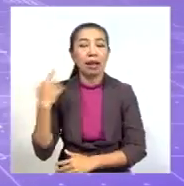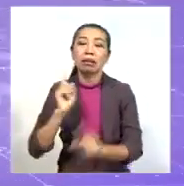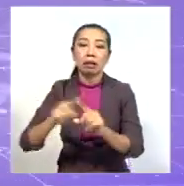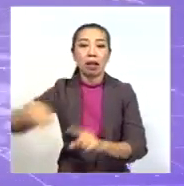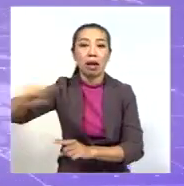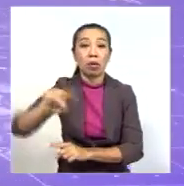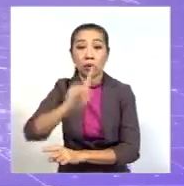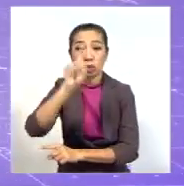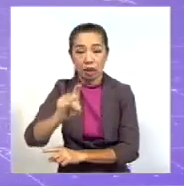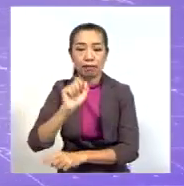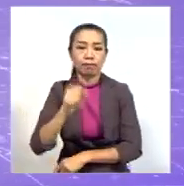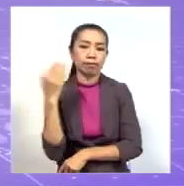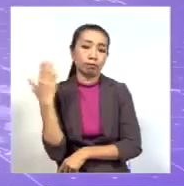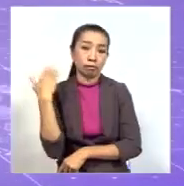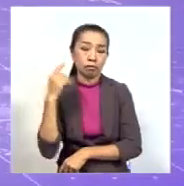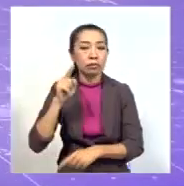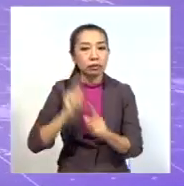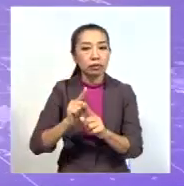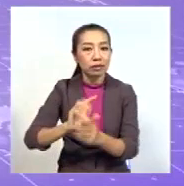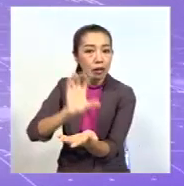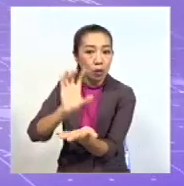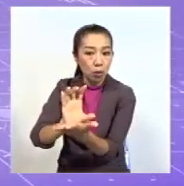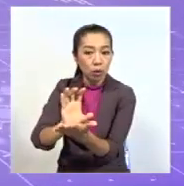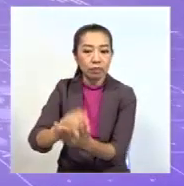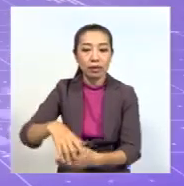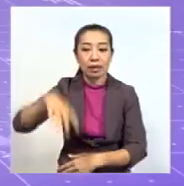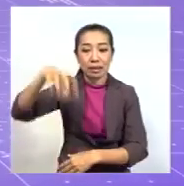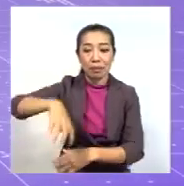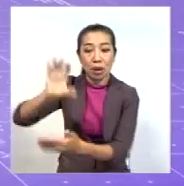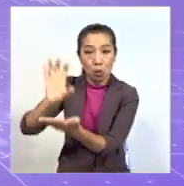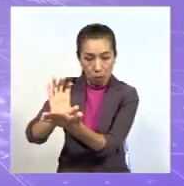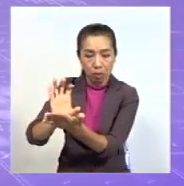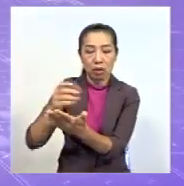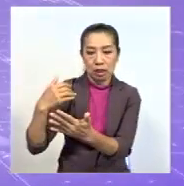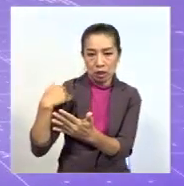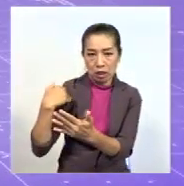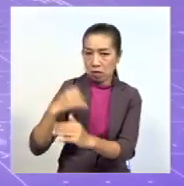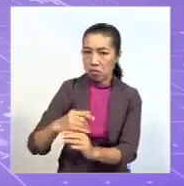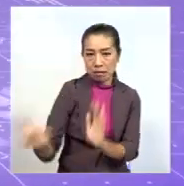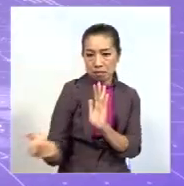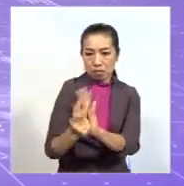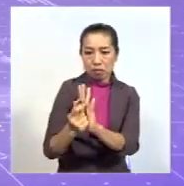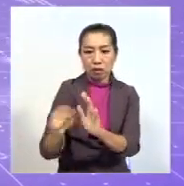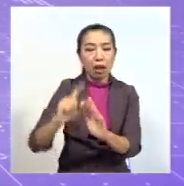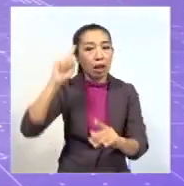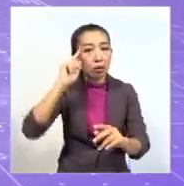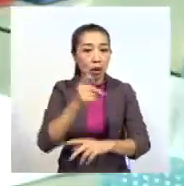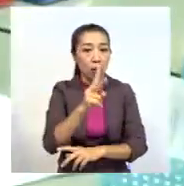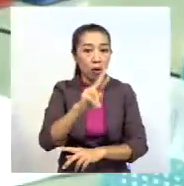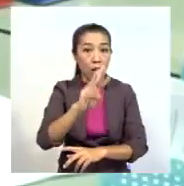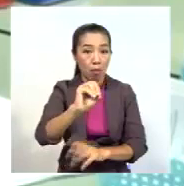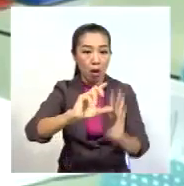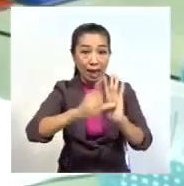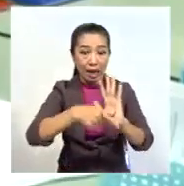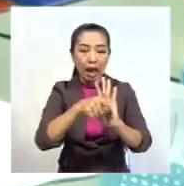ช่ค่ะแน่นอนนะคะเดิมทีแล้วเนี่ยตามปฏิทินงบประมาณของสำนักงบประมาณเนี่ยเขามีการกำหนดนะคะว่าสำนักเลขาธิการคณะรัฐมนตรีเ